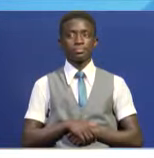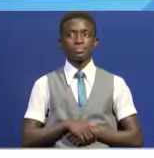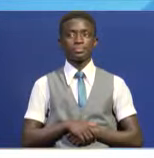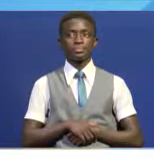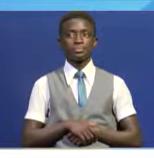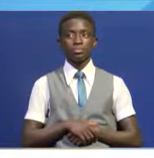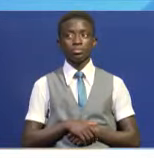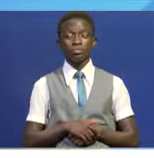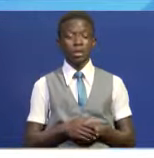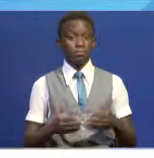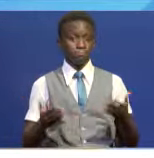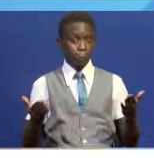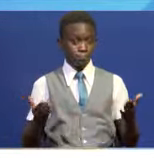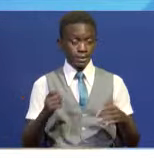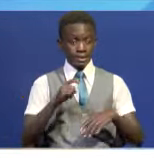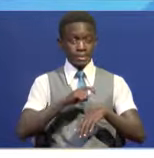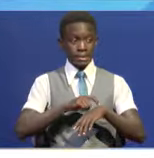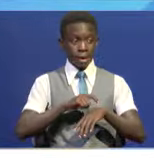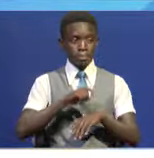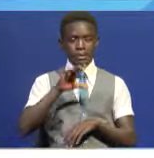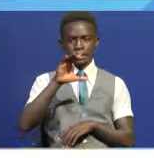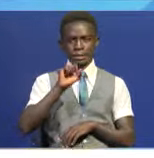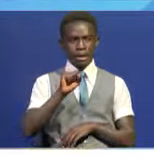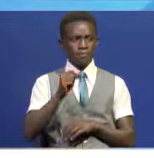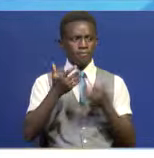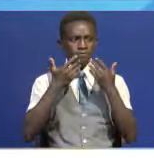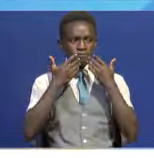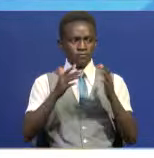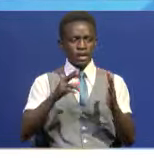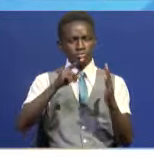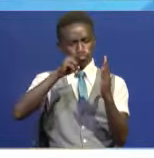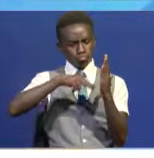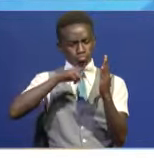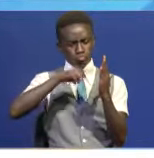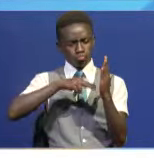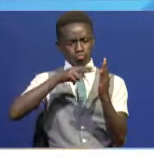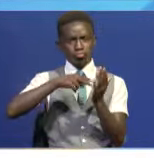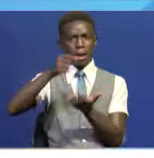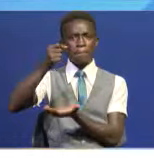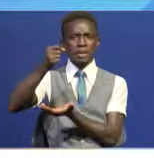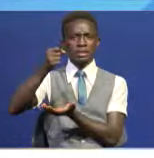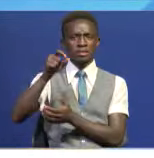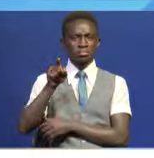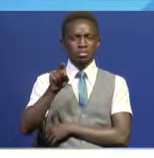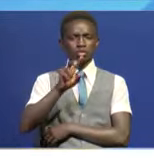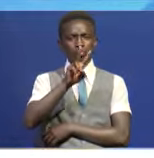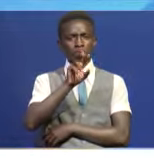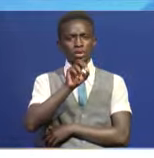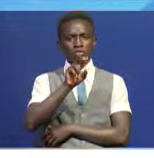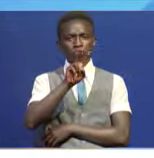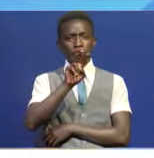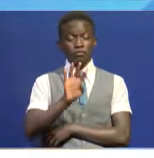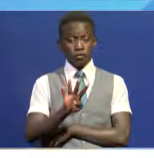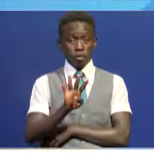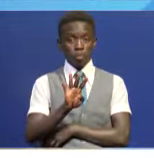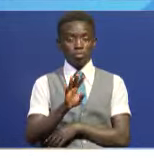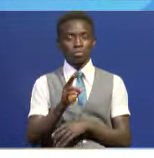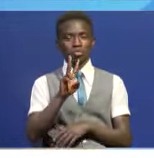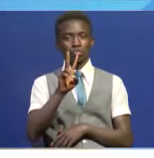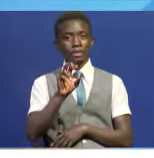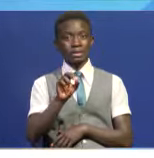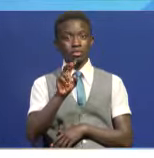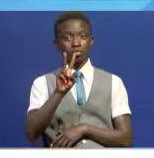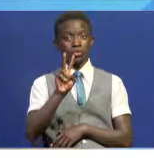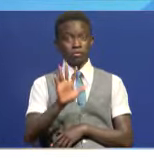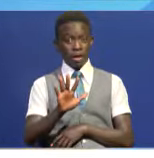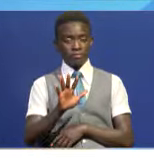Mtazamaji, punde tu waziri wa fedha alipokamilisha kusoma bajeti ya mwaka 2024 mwaka 2025,